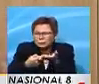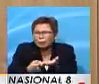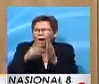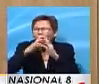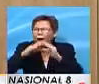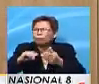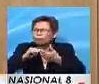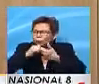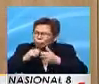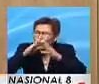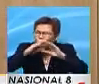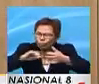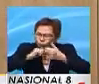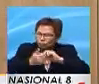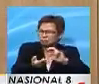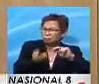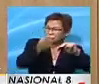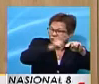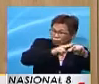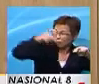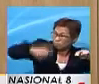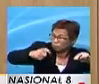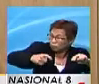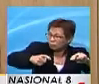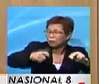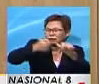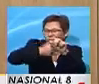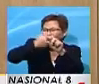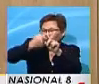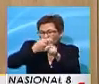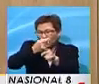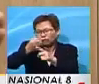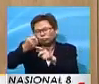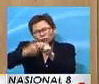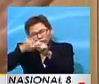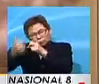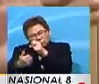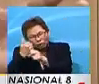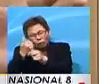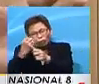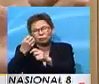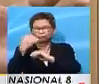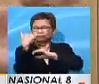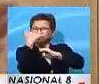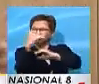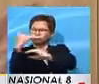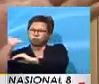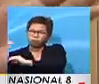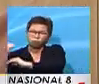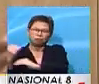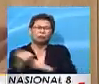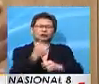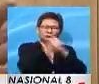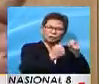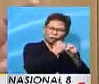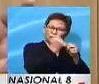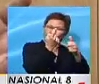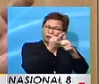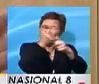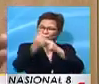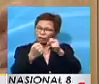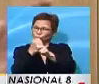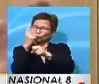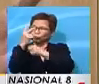solution Adakah kenaikan dia mesti tiap-tiap bulan atau tiap-tiap tahun ataupun ada Quantum tahun pertama tahun kedua tahun